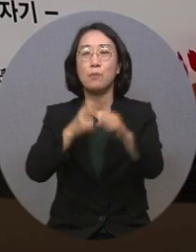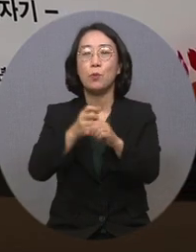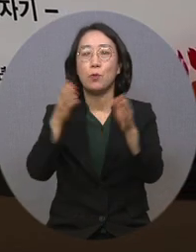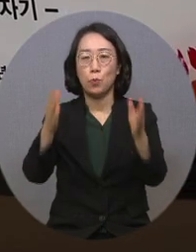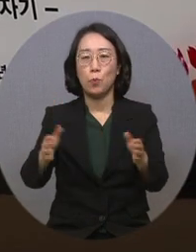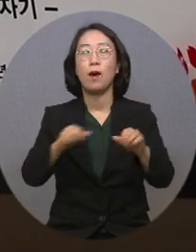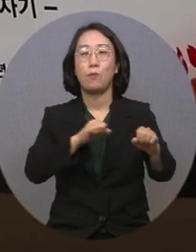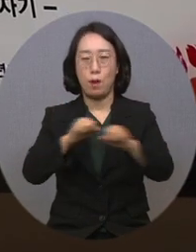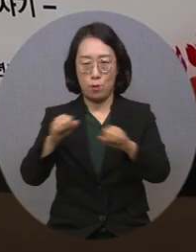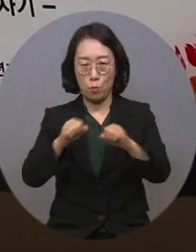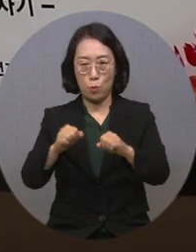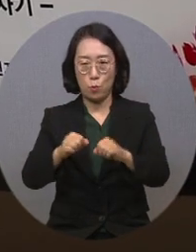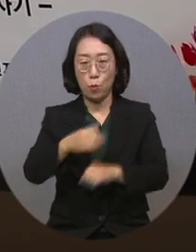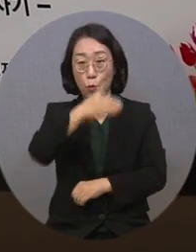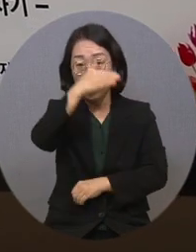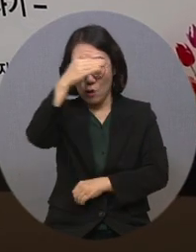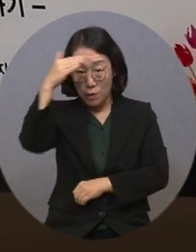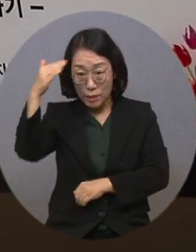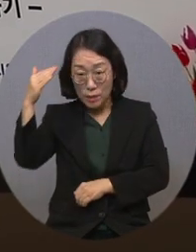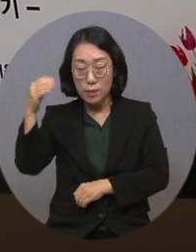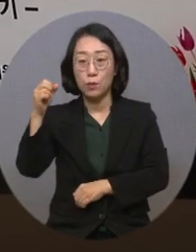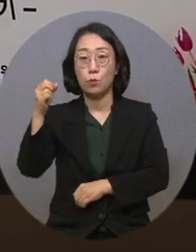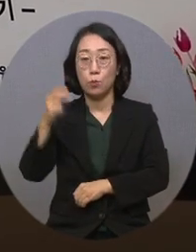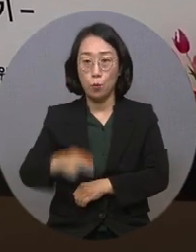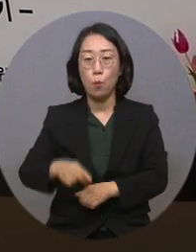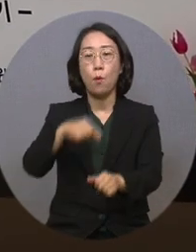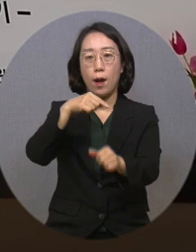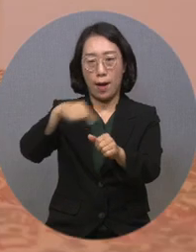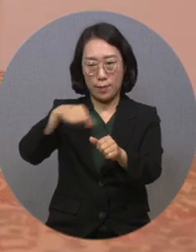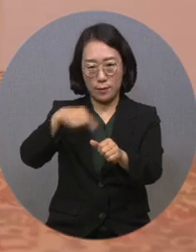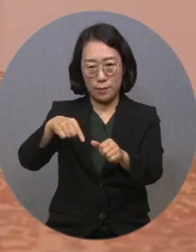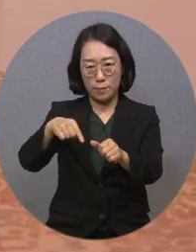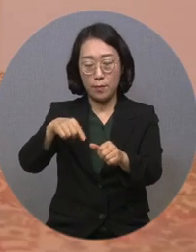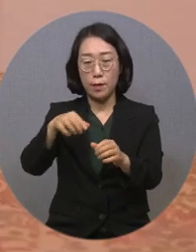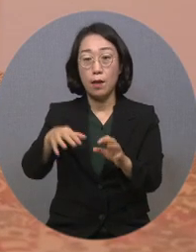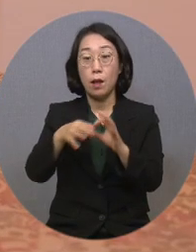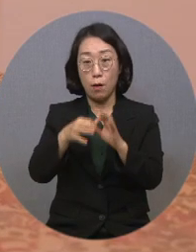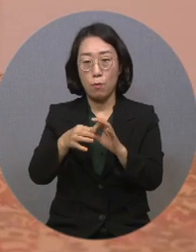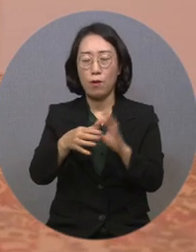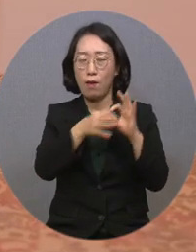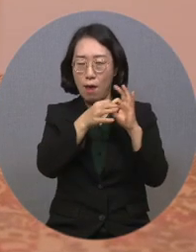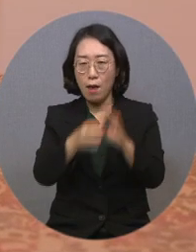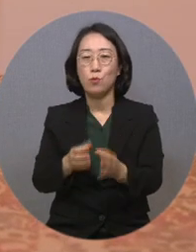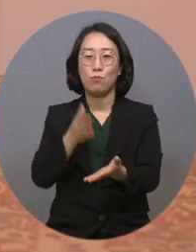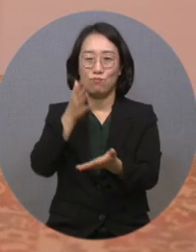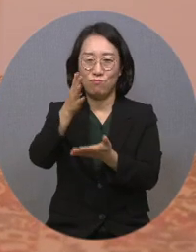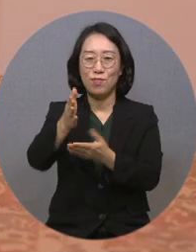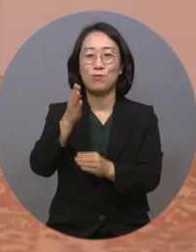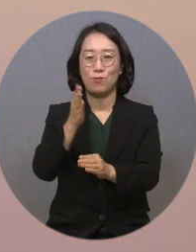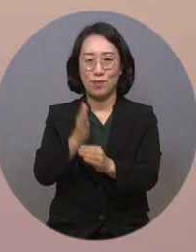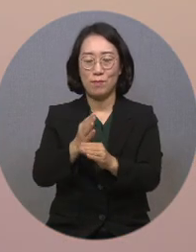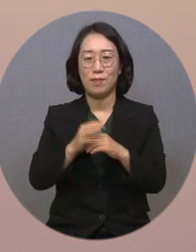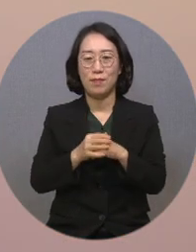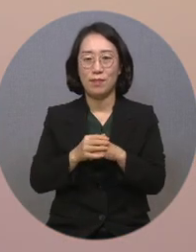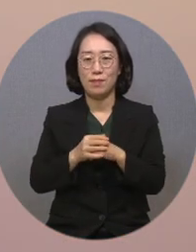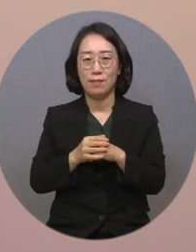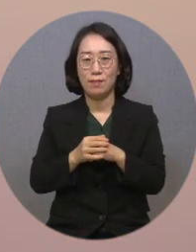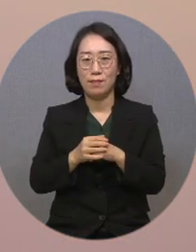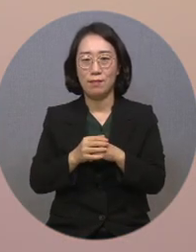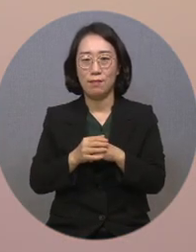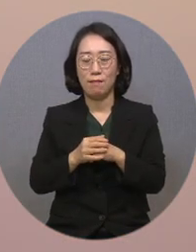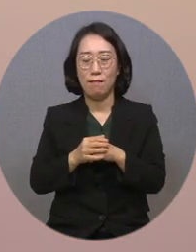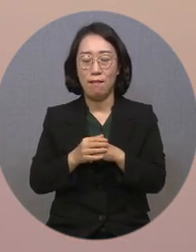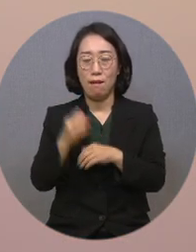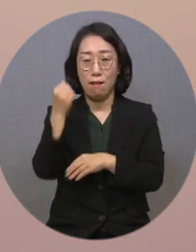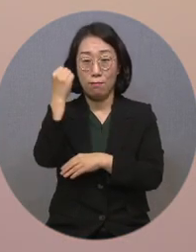활동은 물론 전시 그리고 가죽 공예 강습 등 수제 가죽 공예로 이름을 알리고 있습니다. 낡은